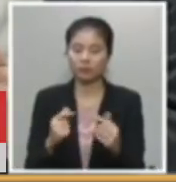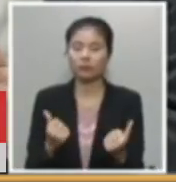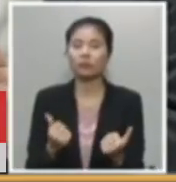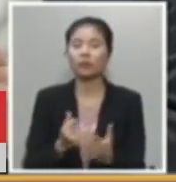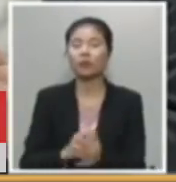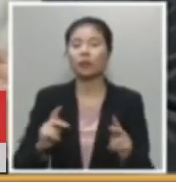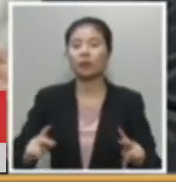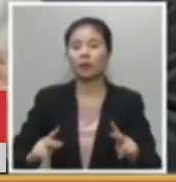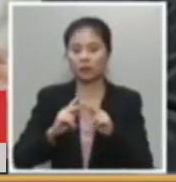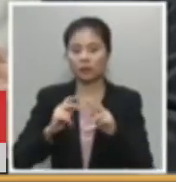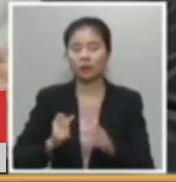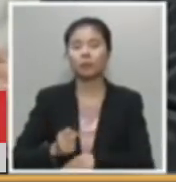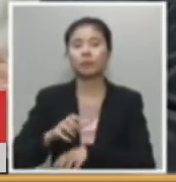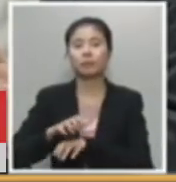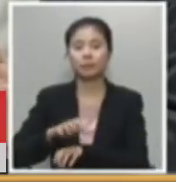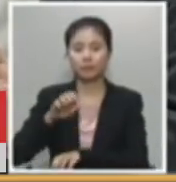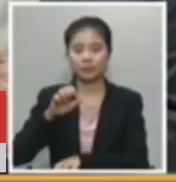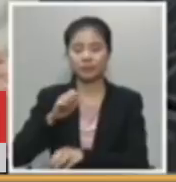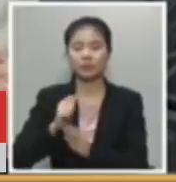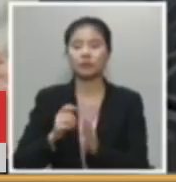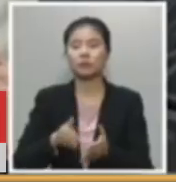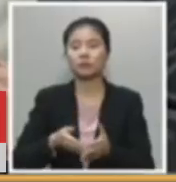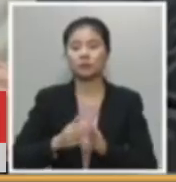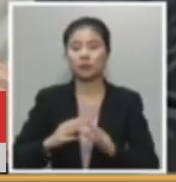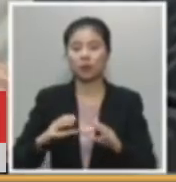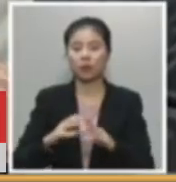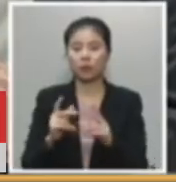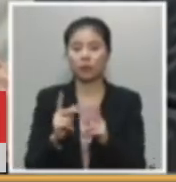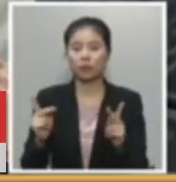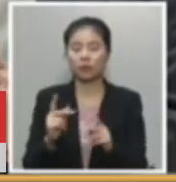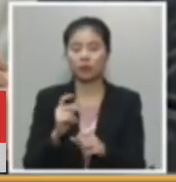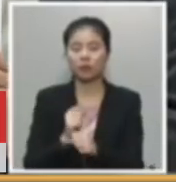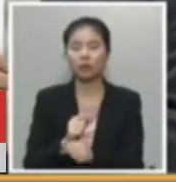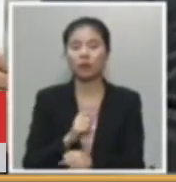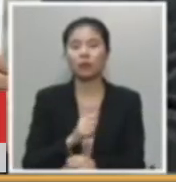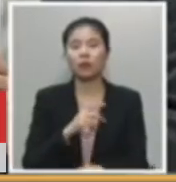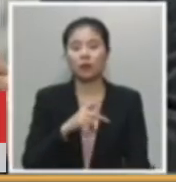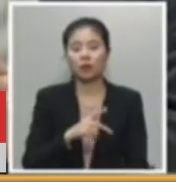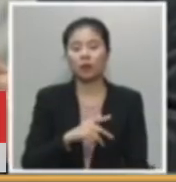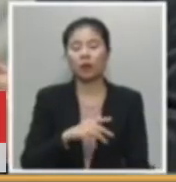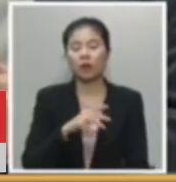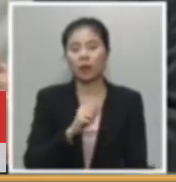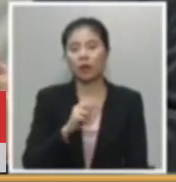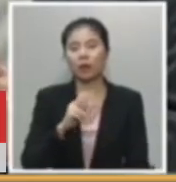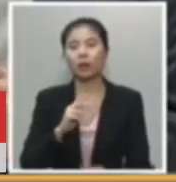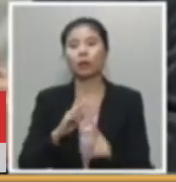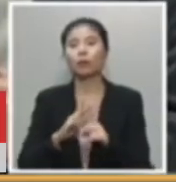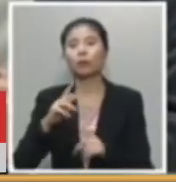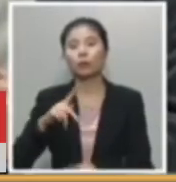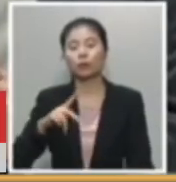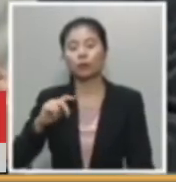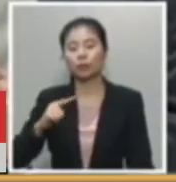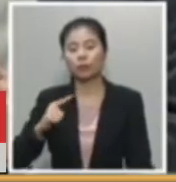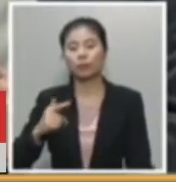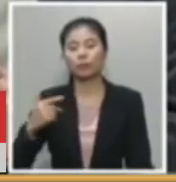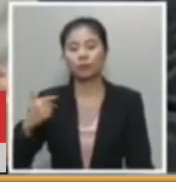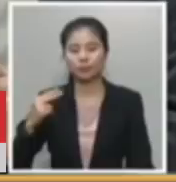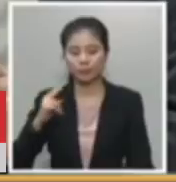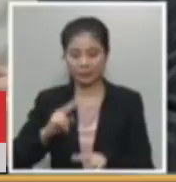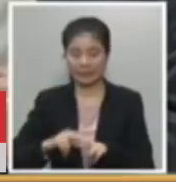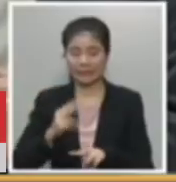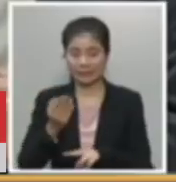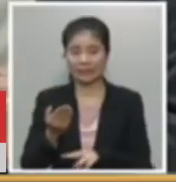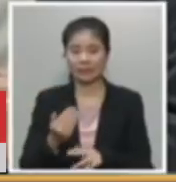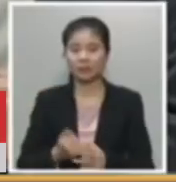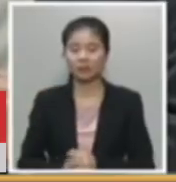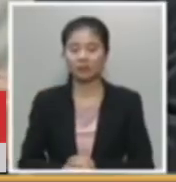งมหาดไทยเนี่ยนะครับได้ตั้งคณะกรรมการโดยท่านมท.1เนี่ยพลเอกอนุพงษ์เผ่าจินดาซึ่งท่านก็อยู่ที่นี่ครับ